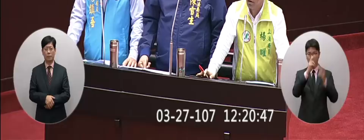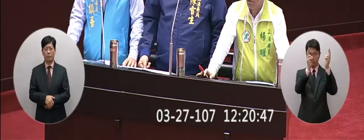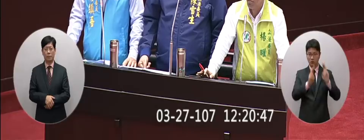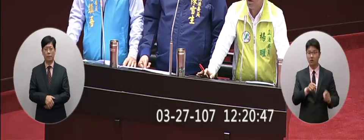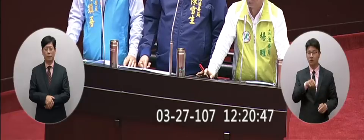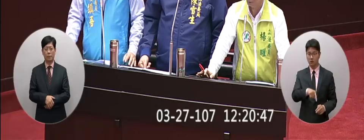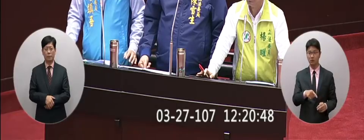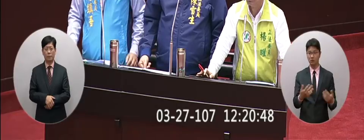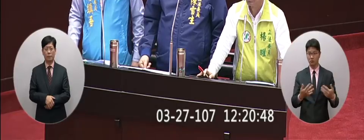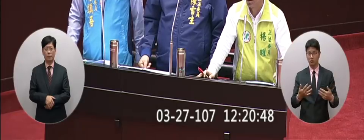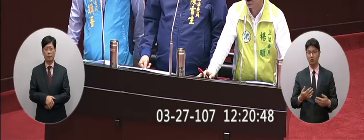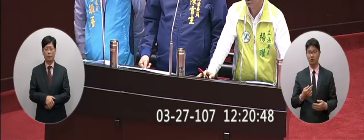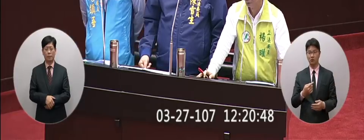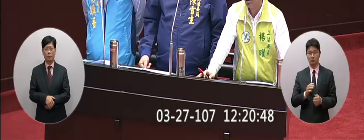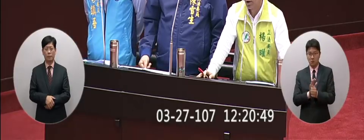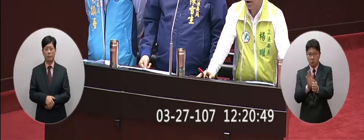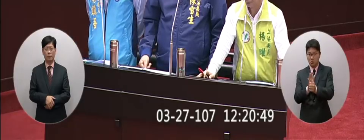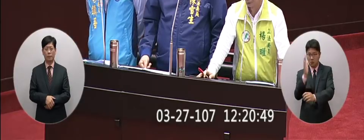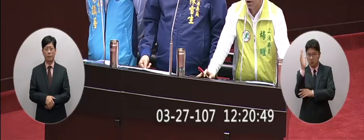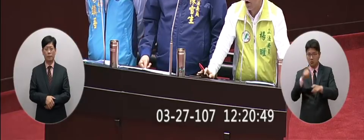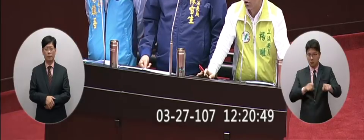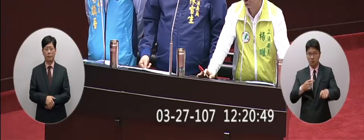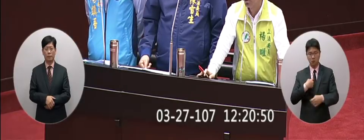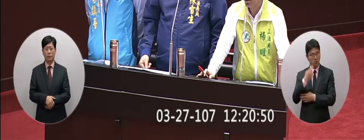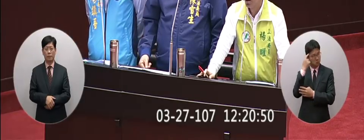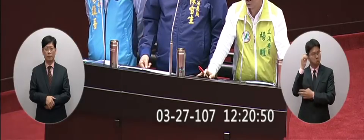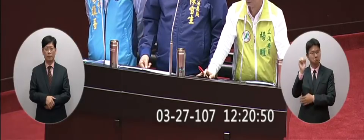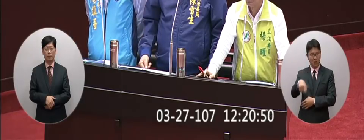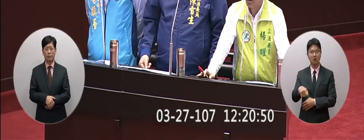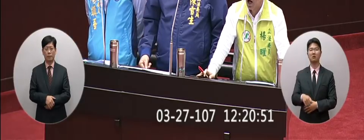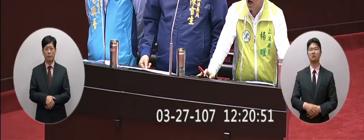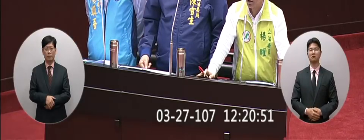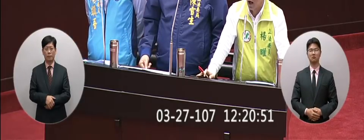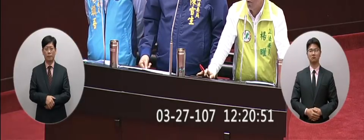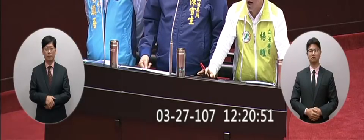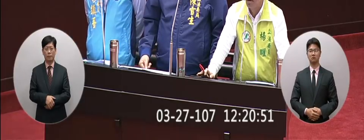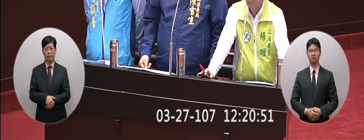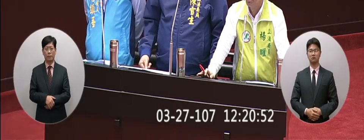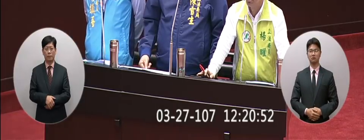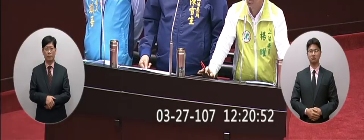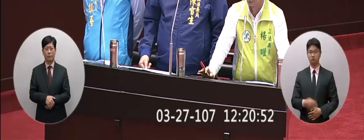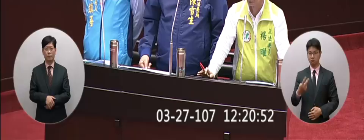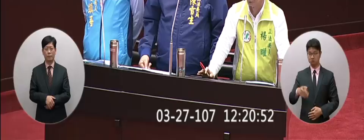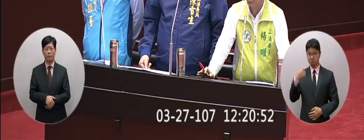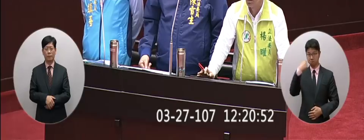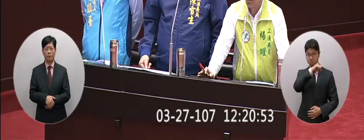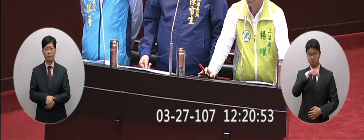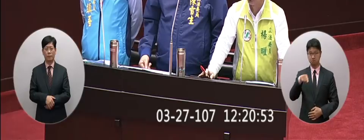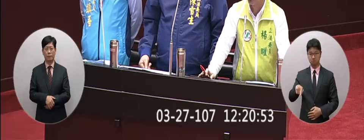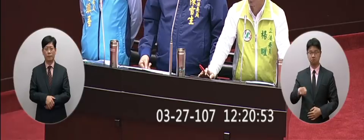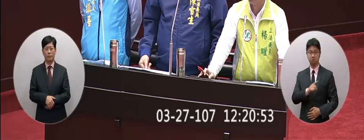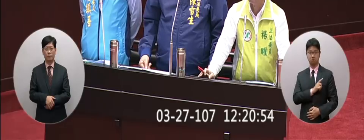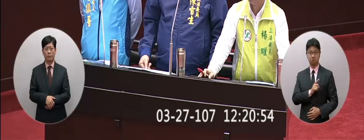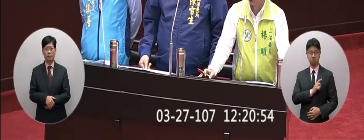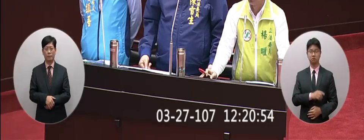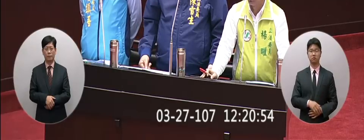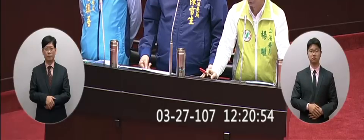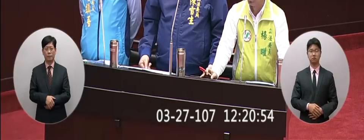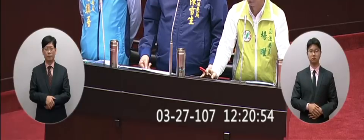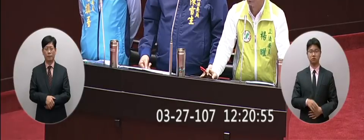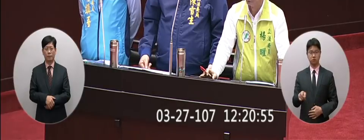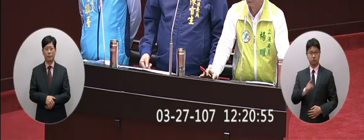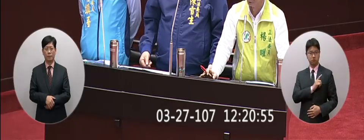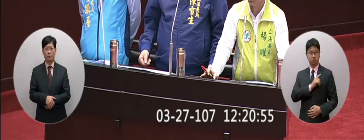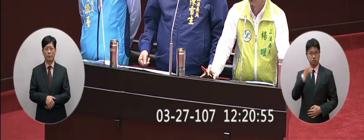绿能方面的政策非常的认同，好啊，台湾确实也必须要有